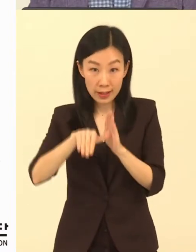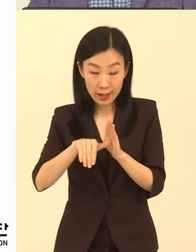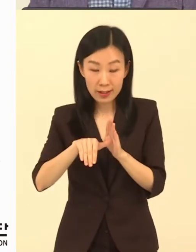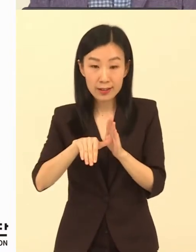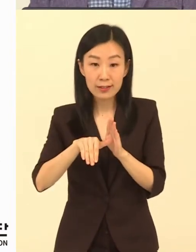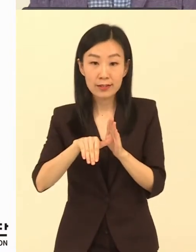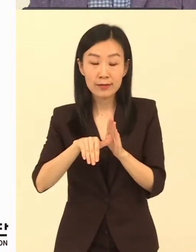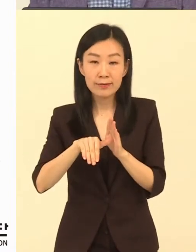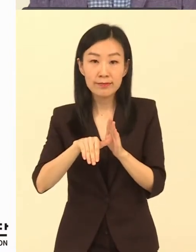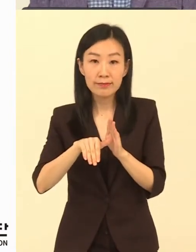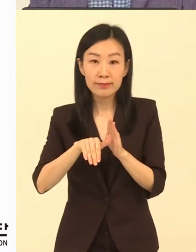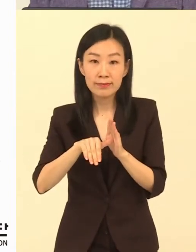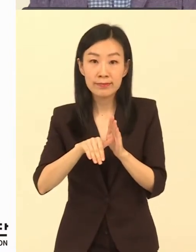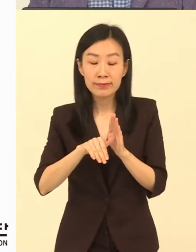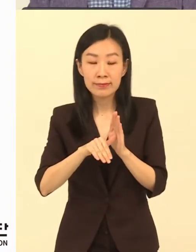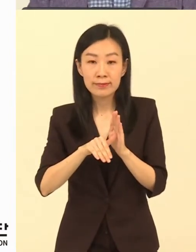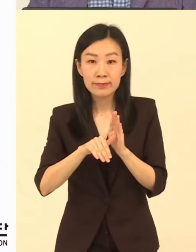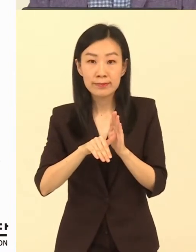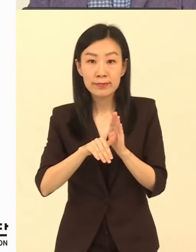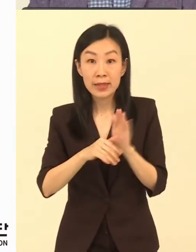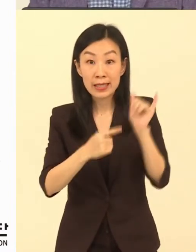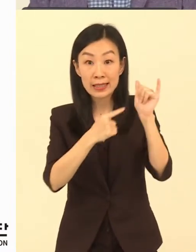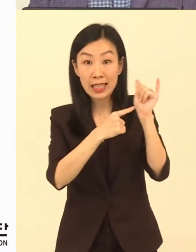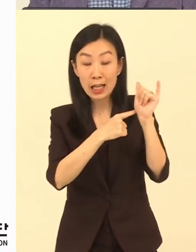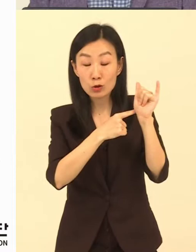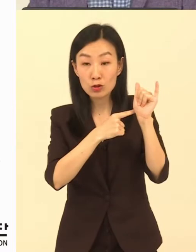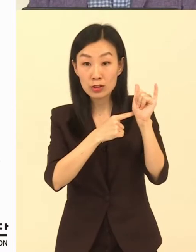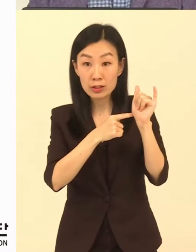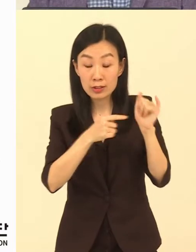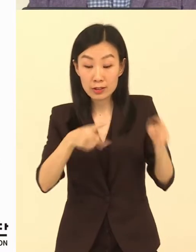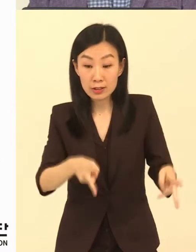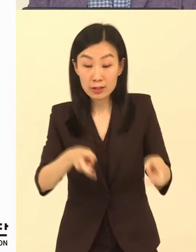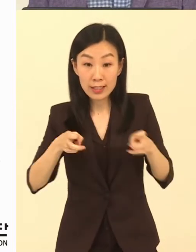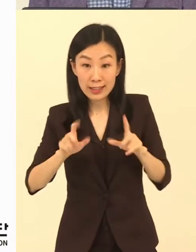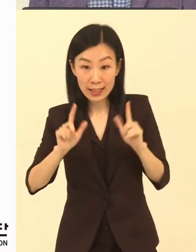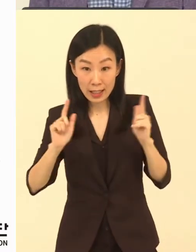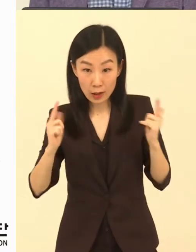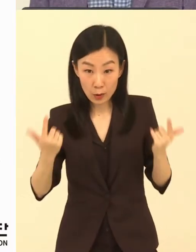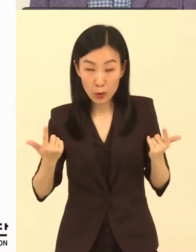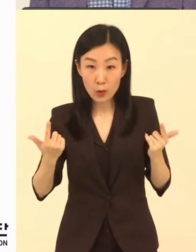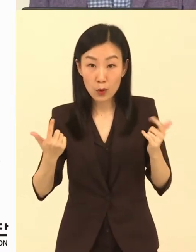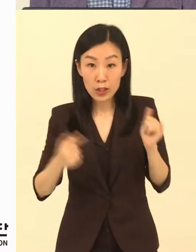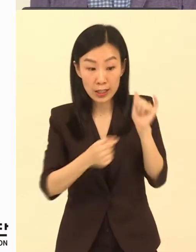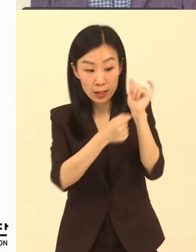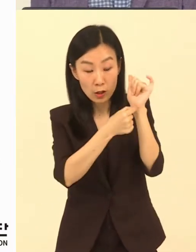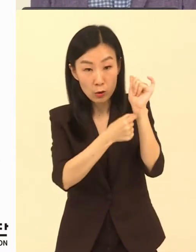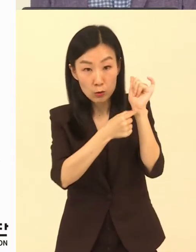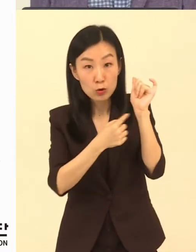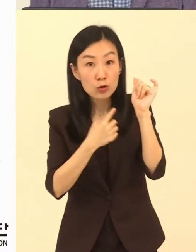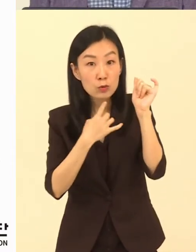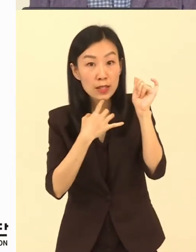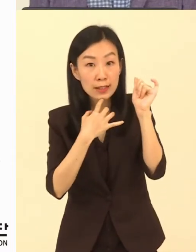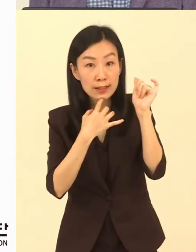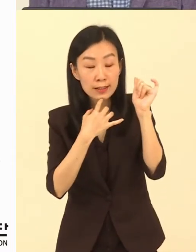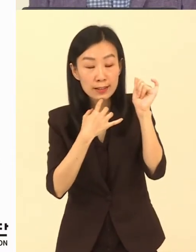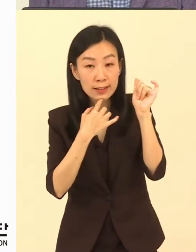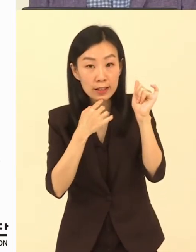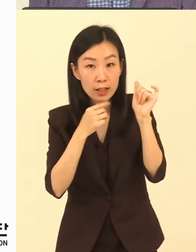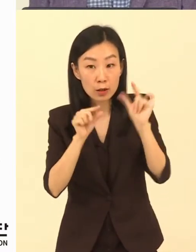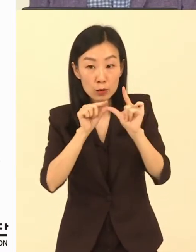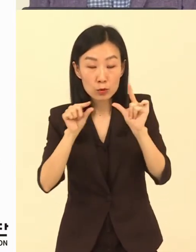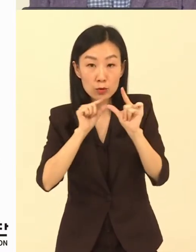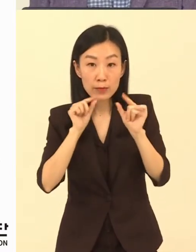대해서는 자궁을 절제하지 않고 원추 절제술, 즉 경부만 일부 절제하는